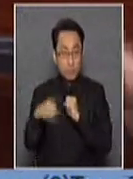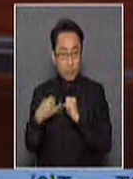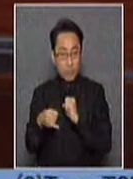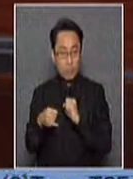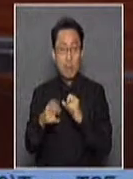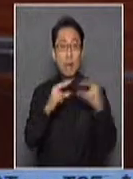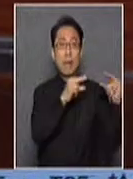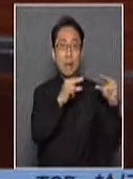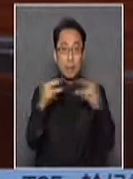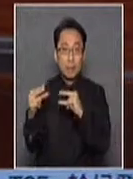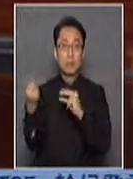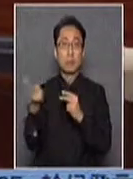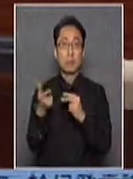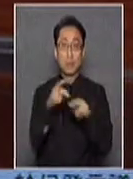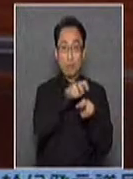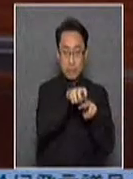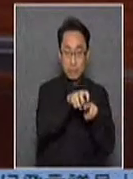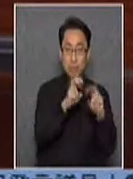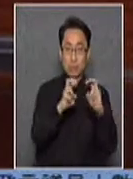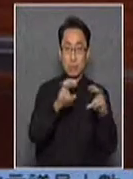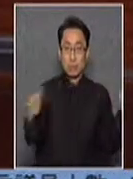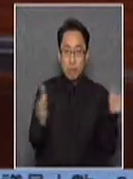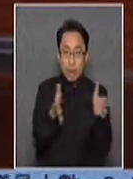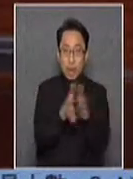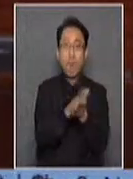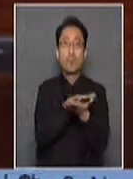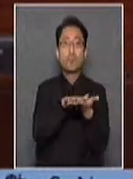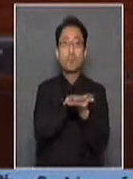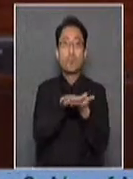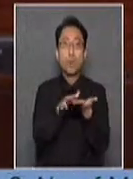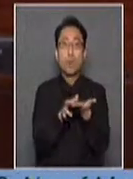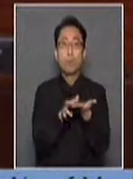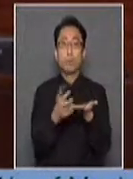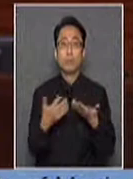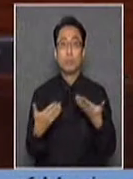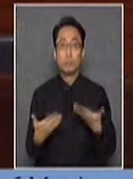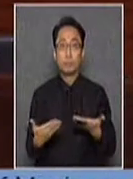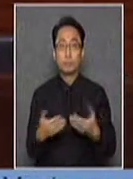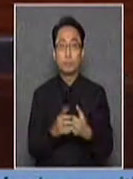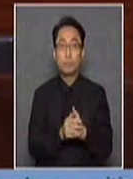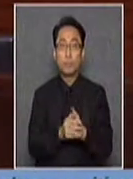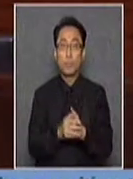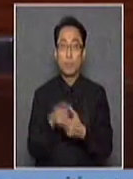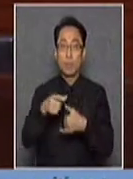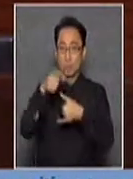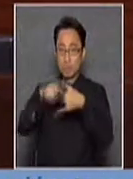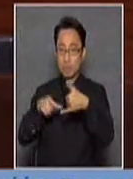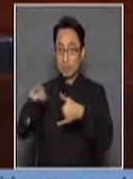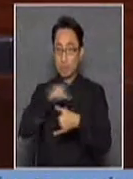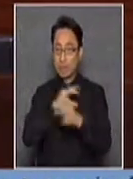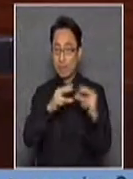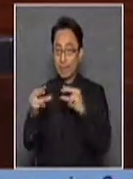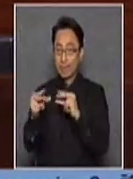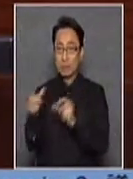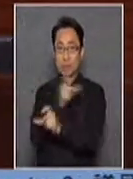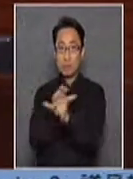鐵同埋鐵路咧成條數攏埋一齊咧，加就拒絕提供獨立嘅財政報告。但係呢個獨